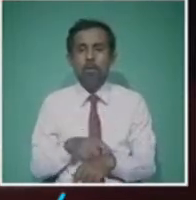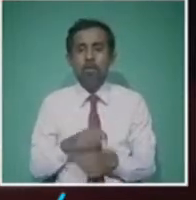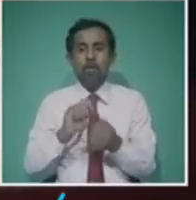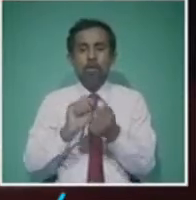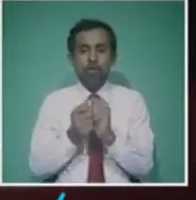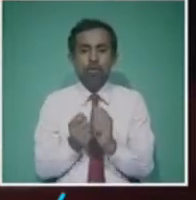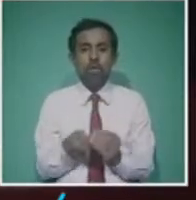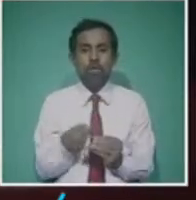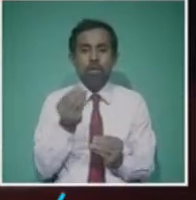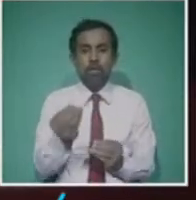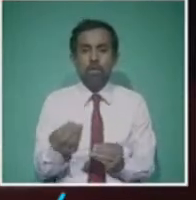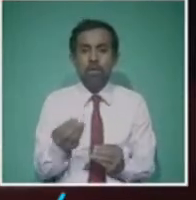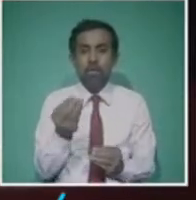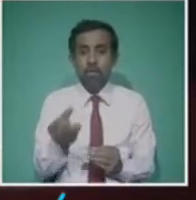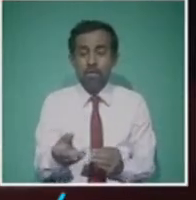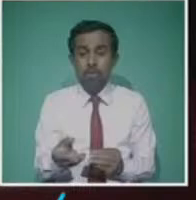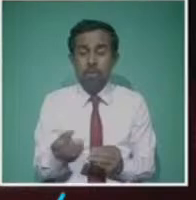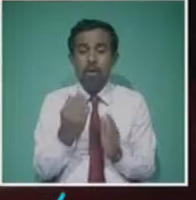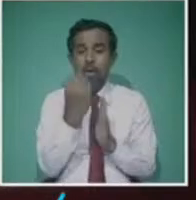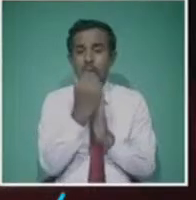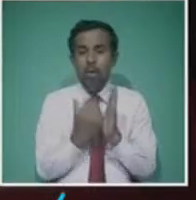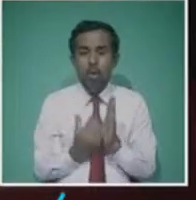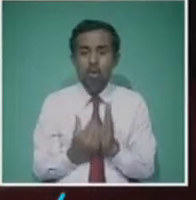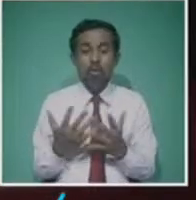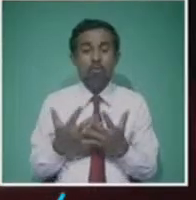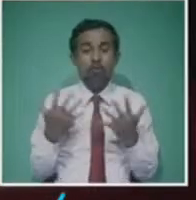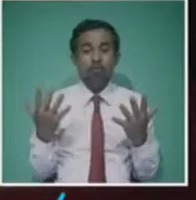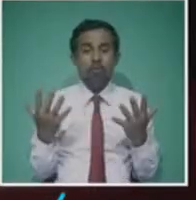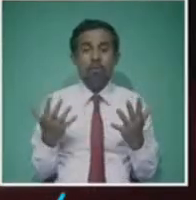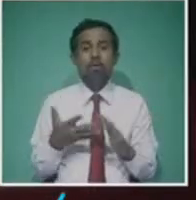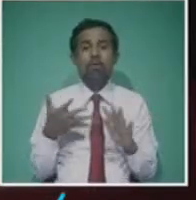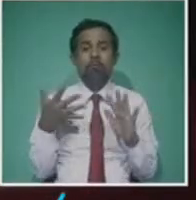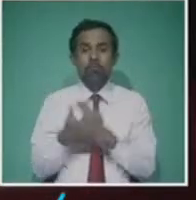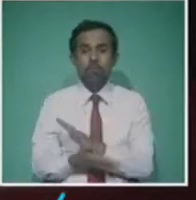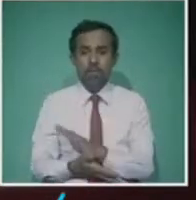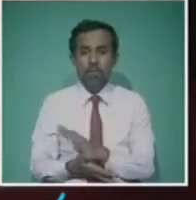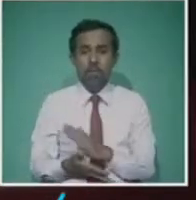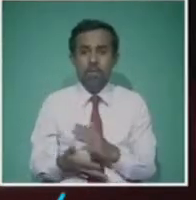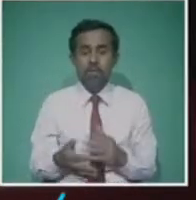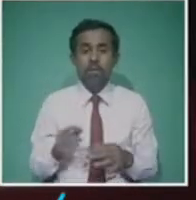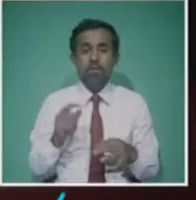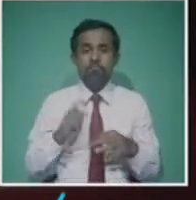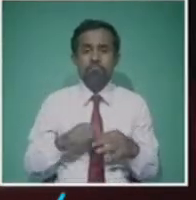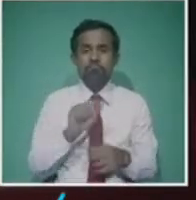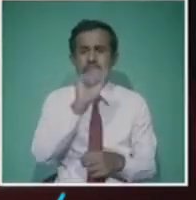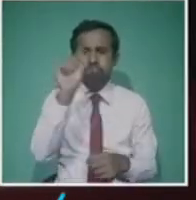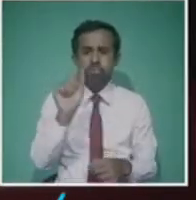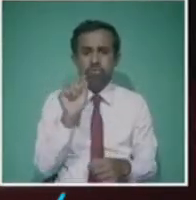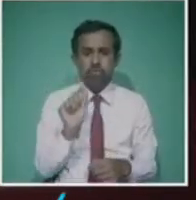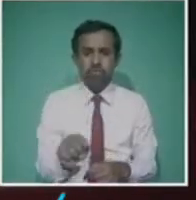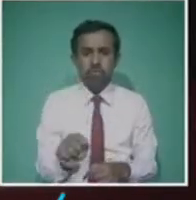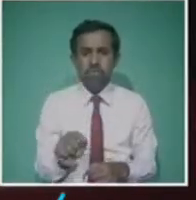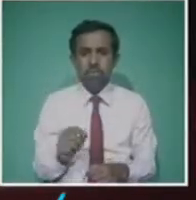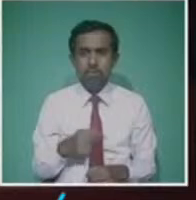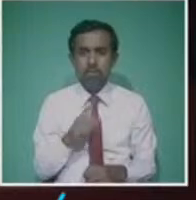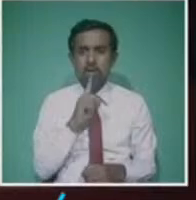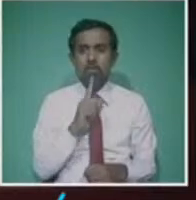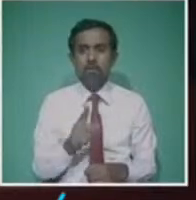සංශෝධන ගෙනීමට හැකියීම ව්‍යවස්ථාවේ ඇති විශාල හිඩසක් හැටියට ප්‍රශ්න සාගත දෙයක් හැටියටත් මම